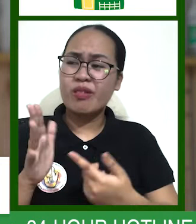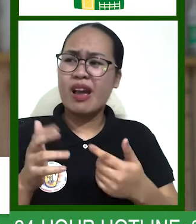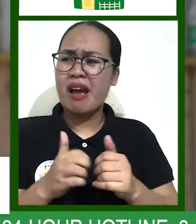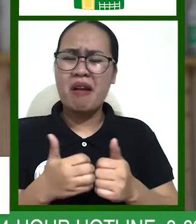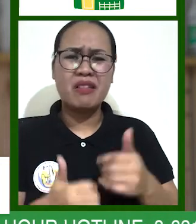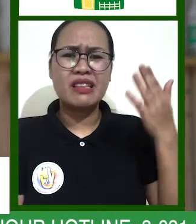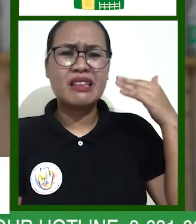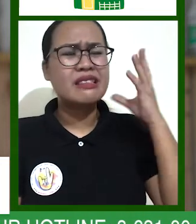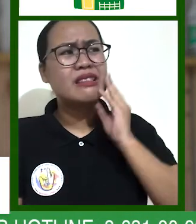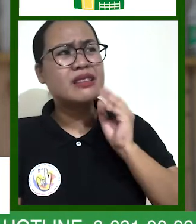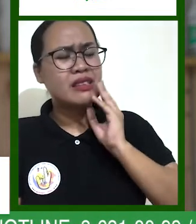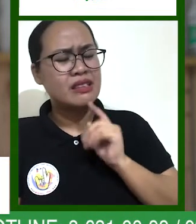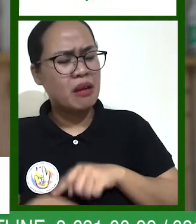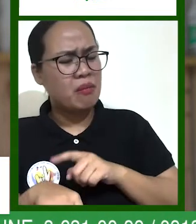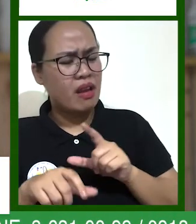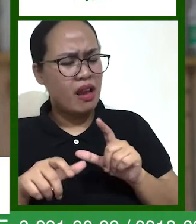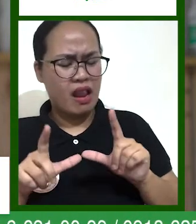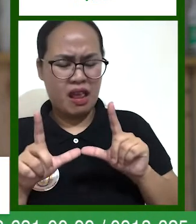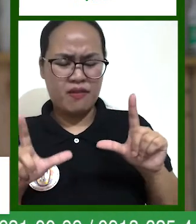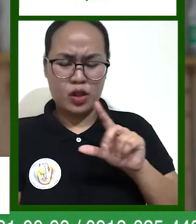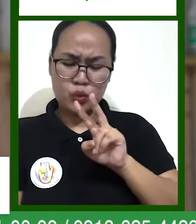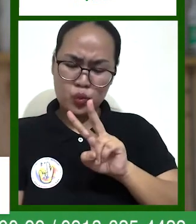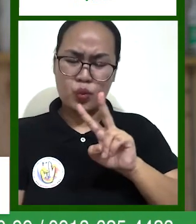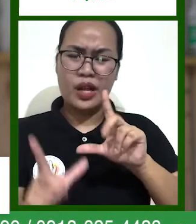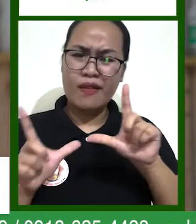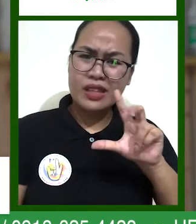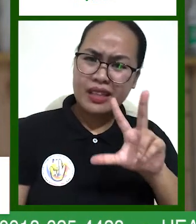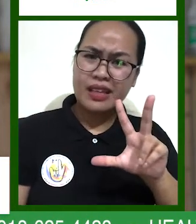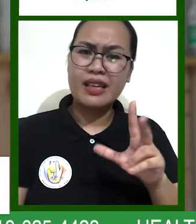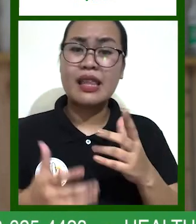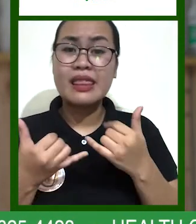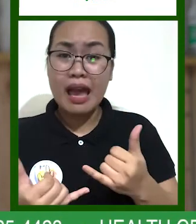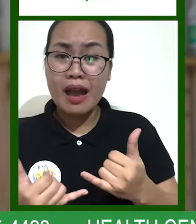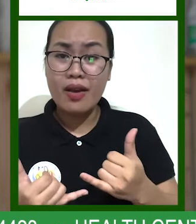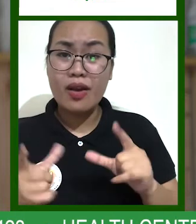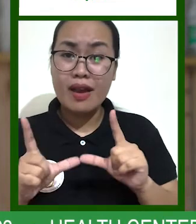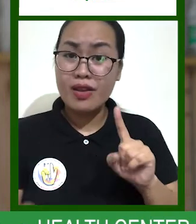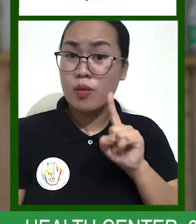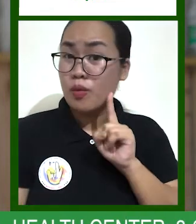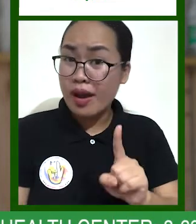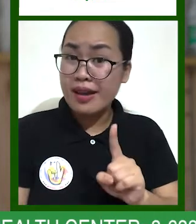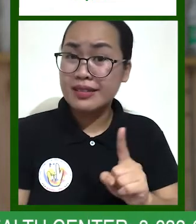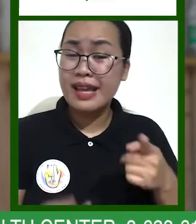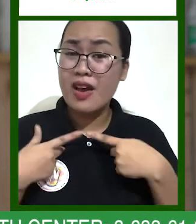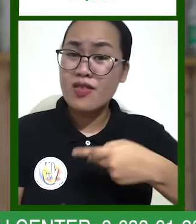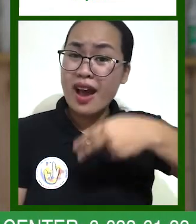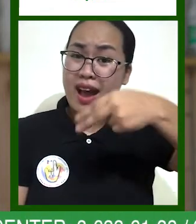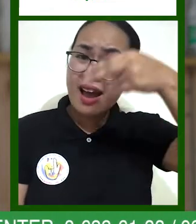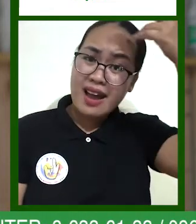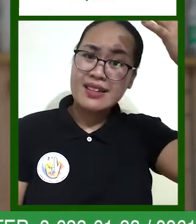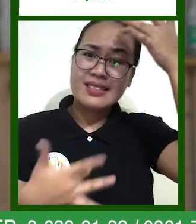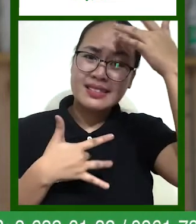mga times na alert level 2, alert level 3. Pero ngayon po at alert level 1 na tumataas ng ganito,